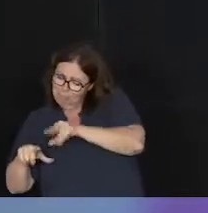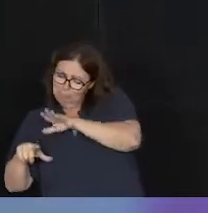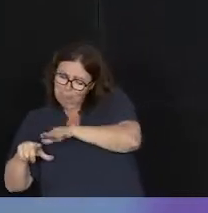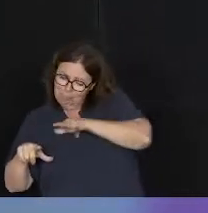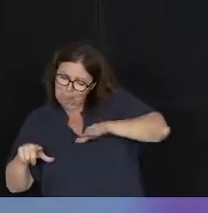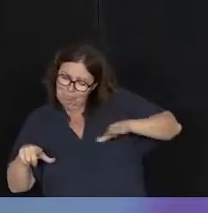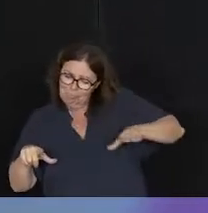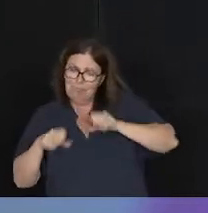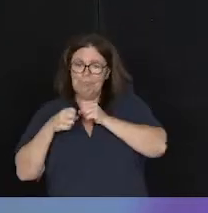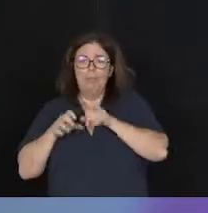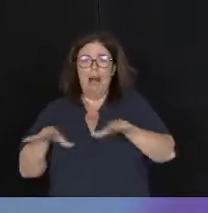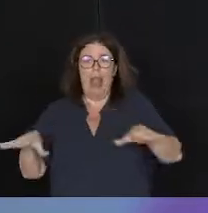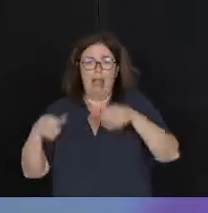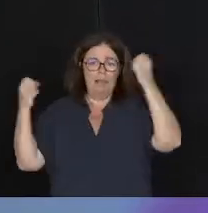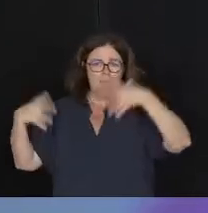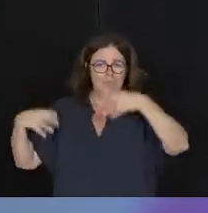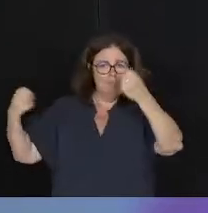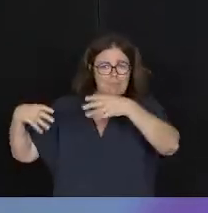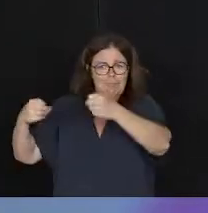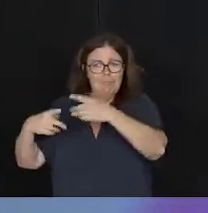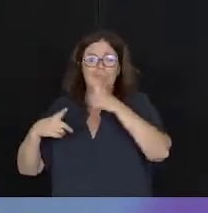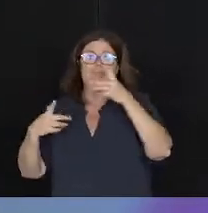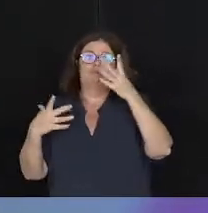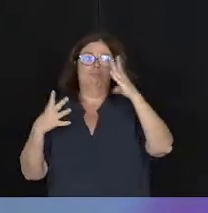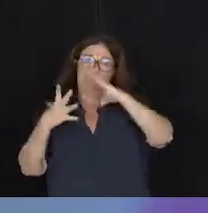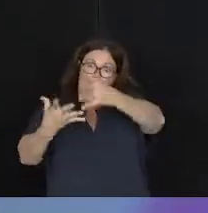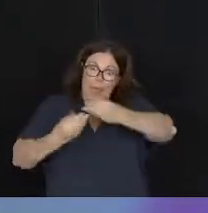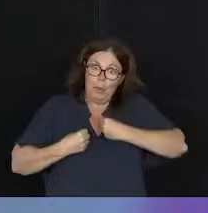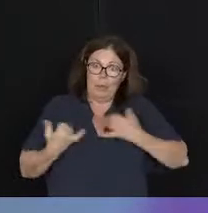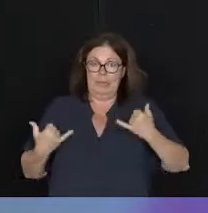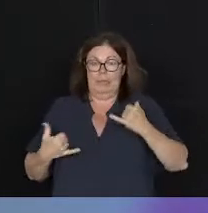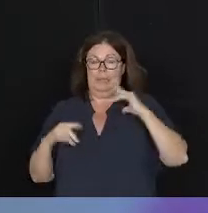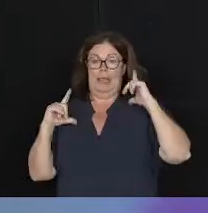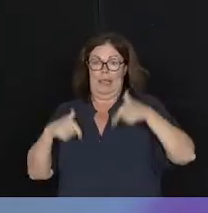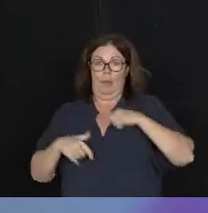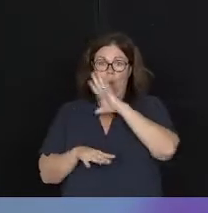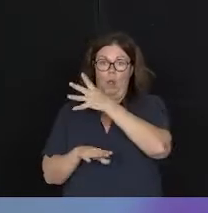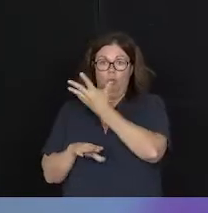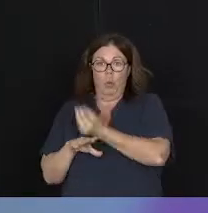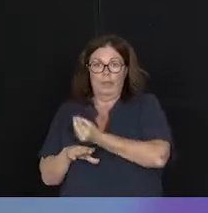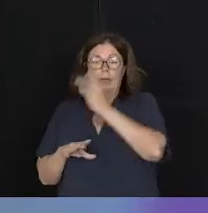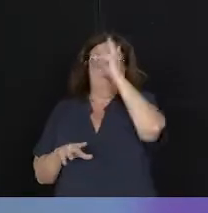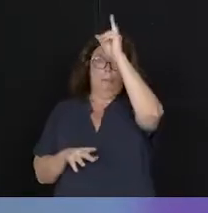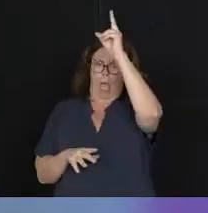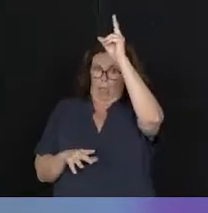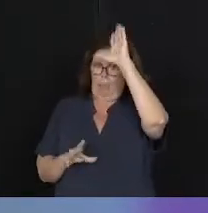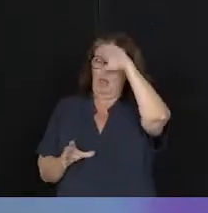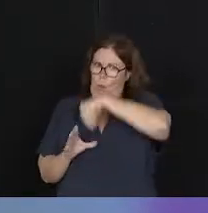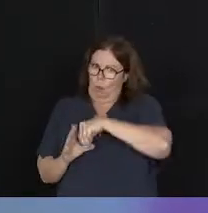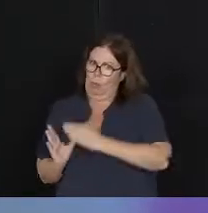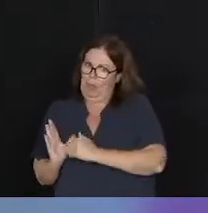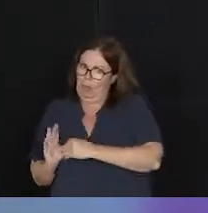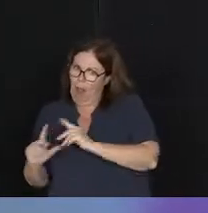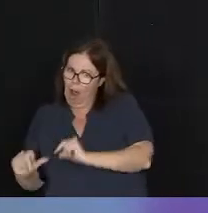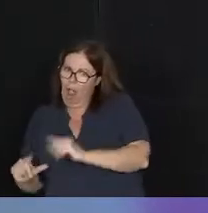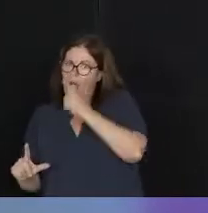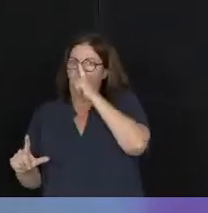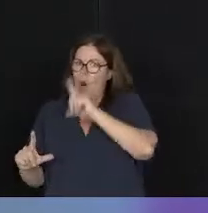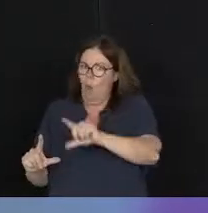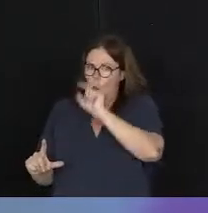très heureux de vous accueillir, organisé par l'École des hautes études en sciences sociales, qui a des implantations à Paris, mais aussi à Marseille, à Lyon,